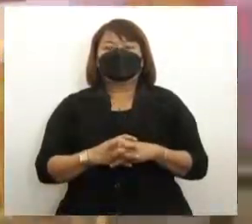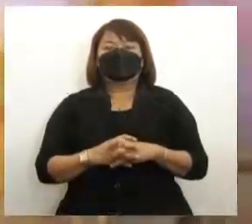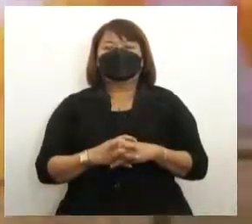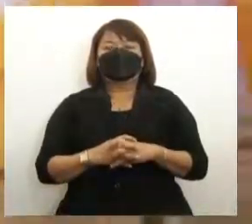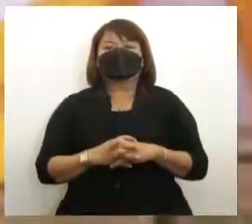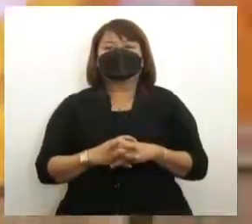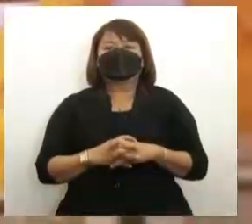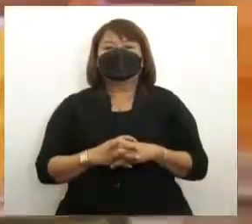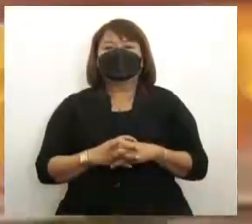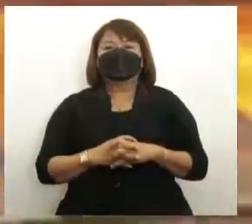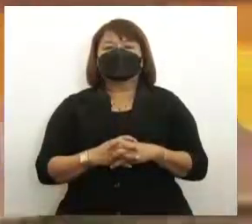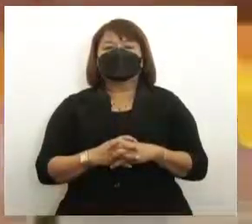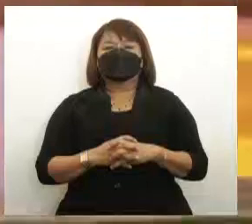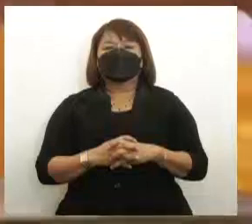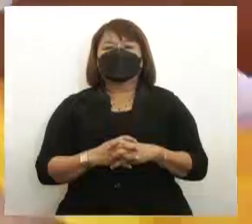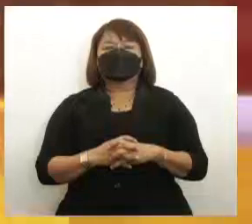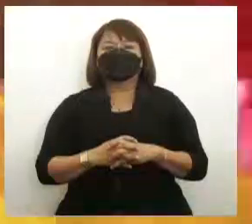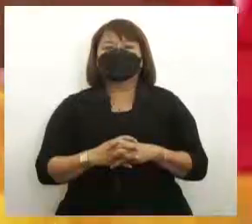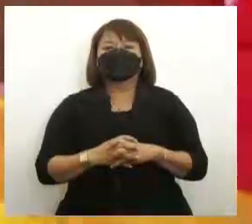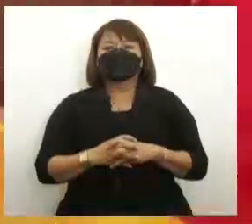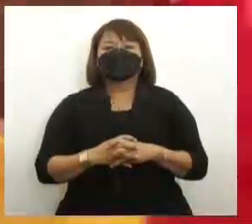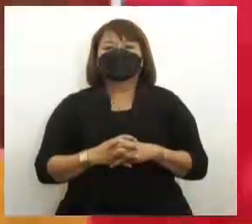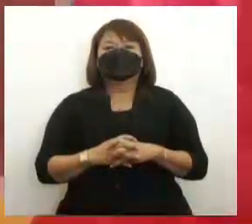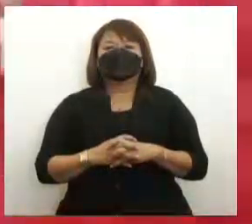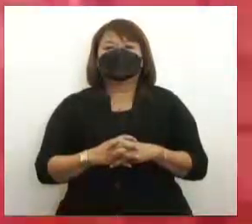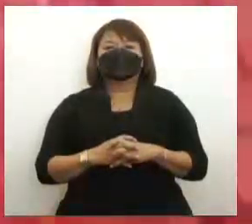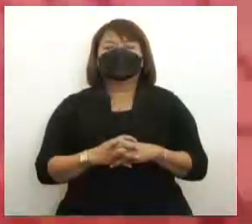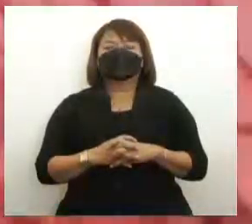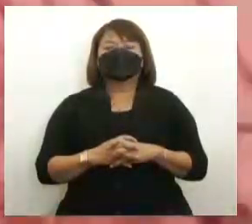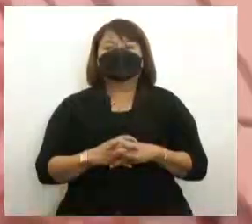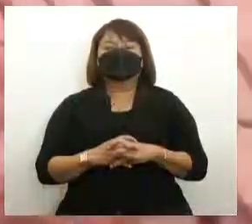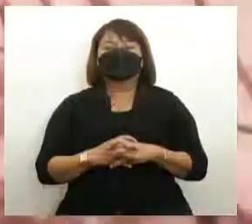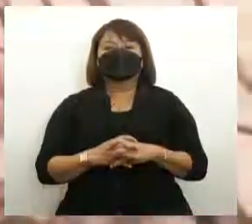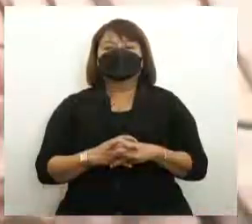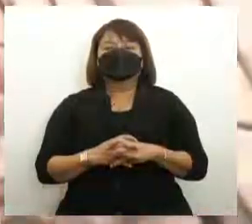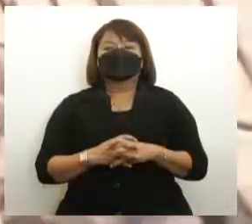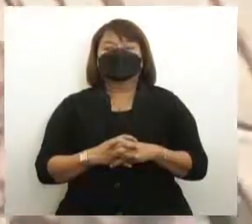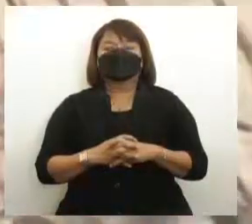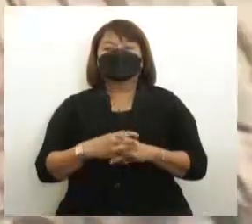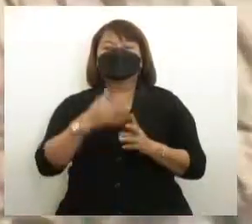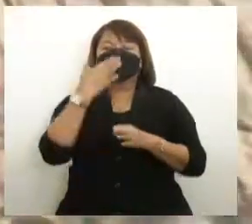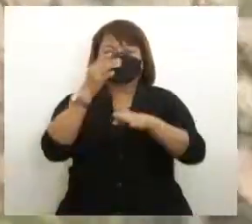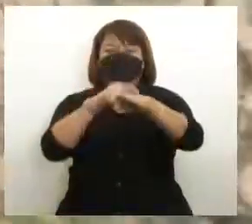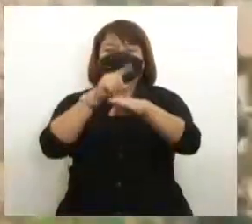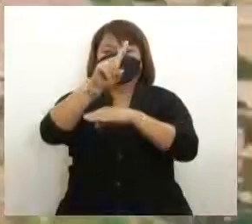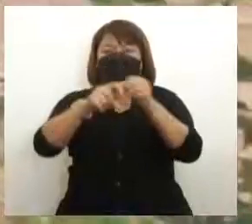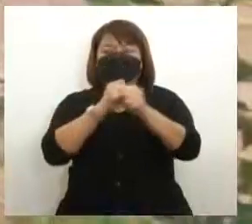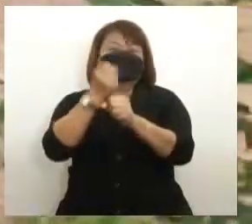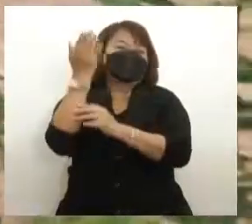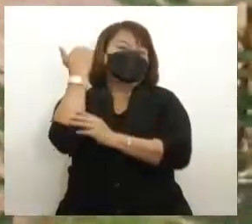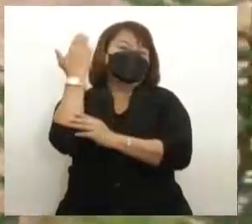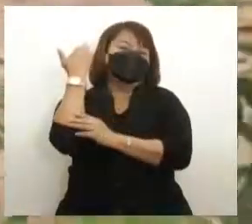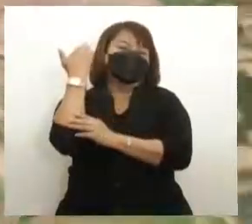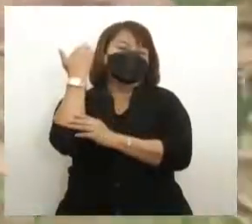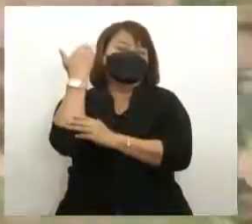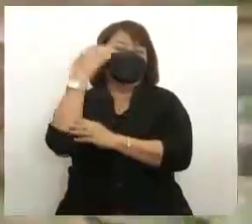ห้า สี่ สาม สอง หนึ่ง ตะ ลอดระยะเวลากว่า1ปีที่ผ่านมา